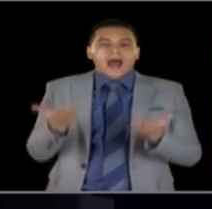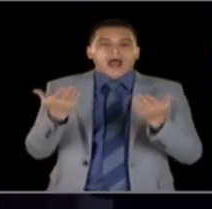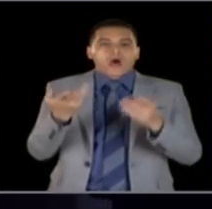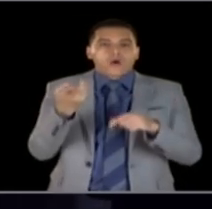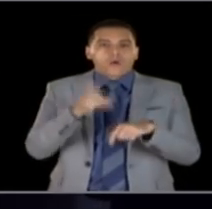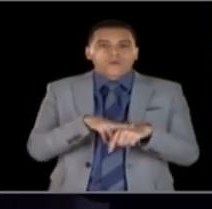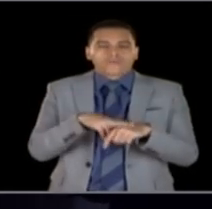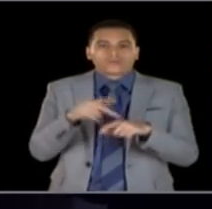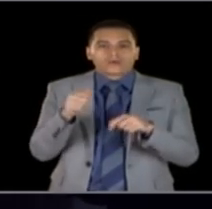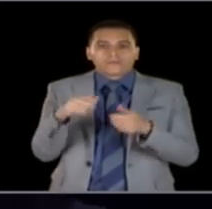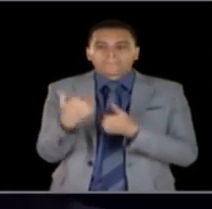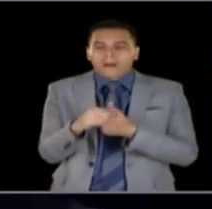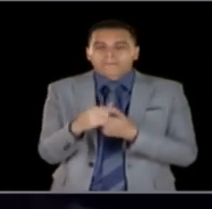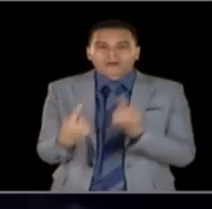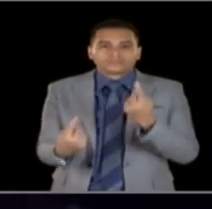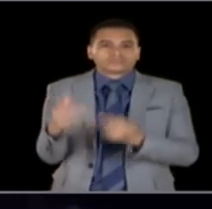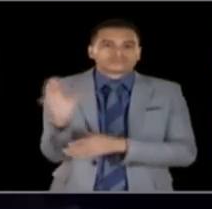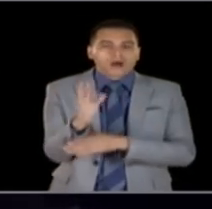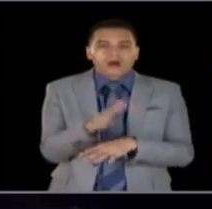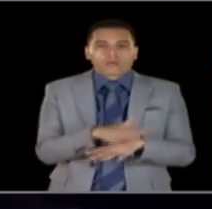ونقص المحاصيل.